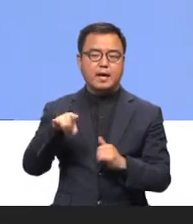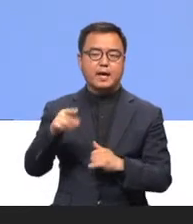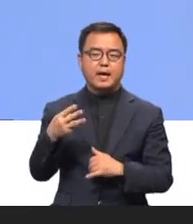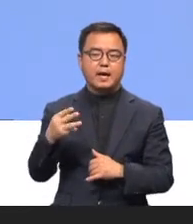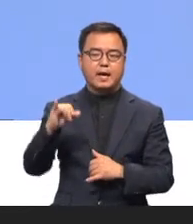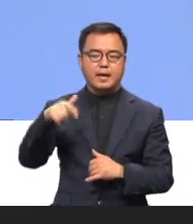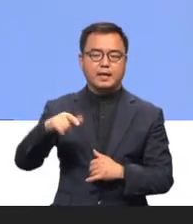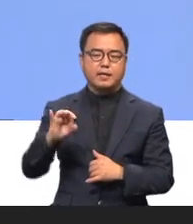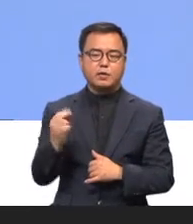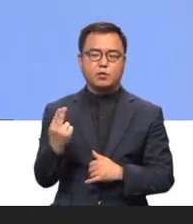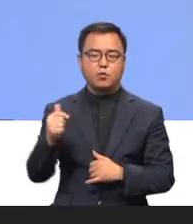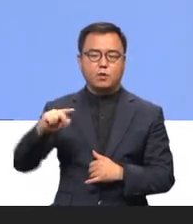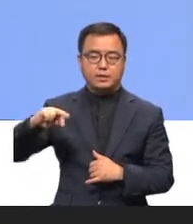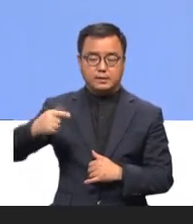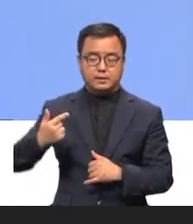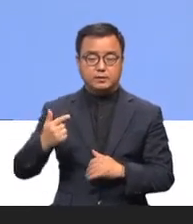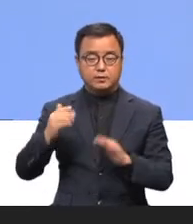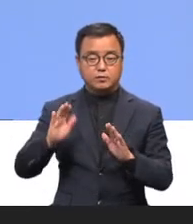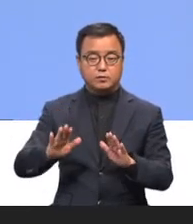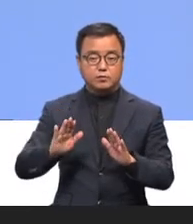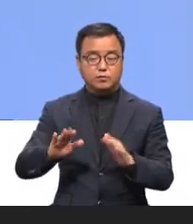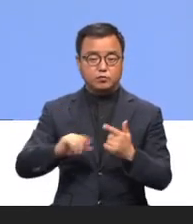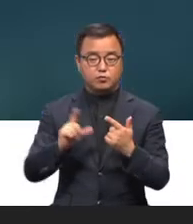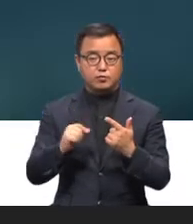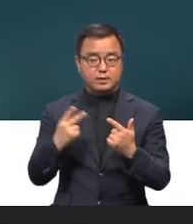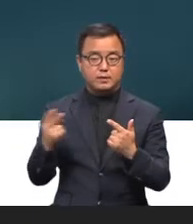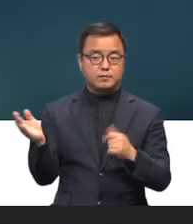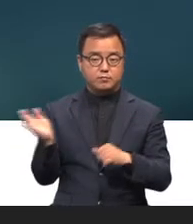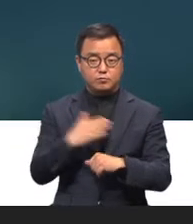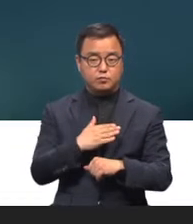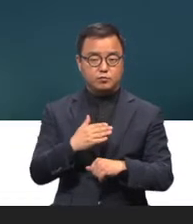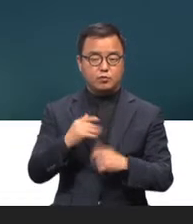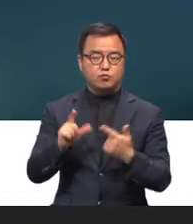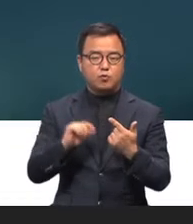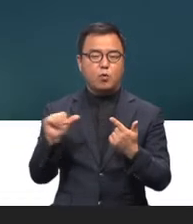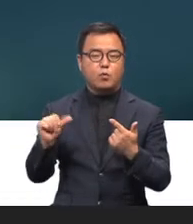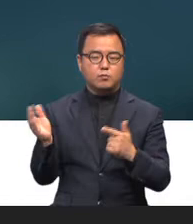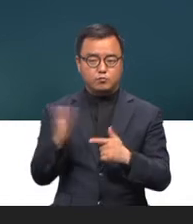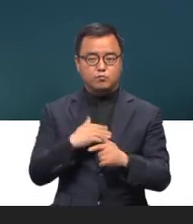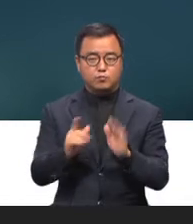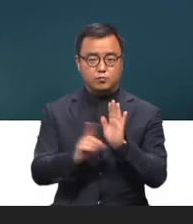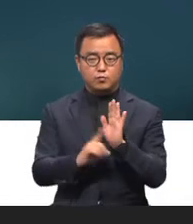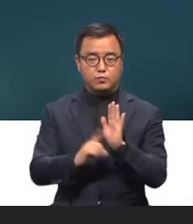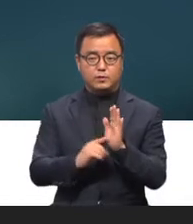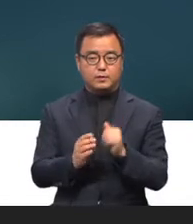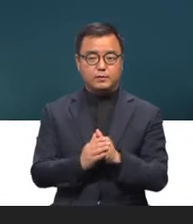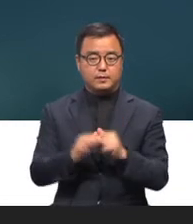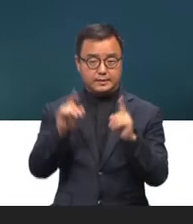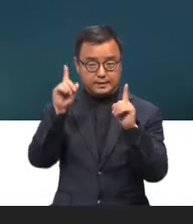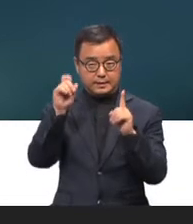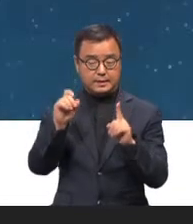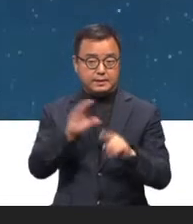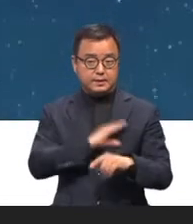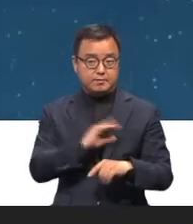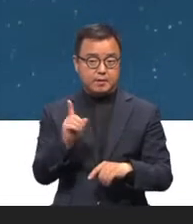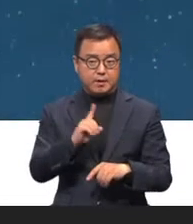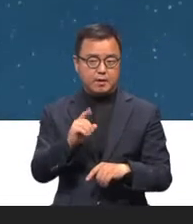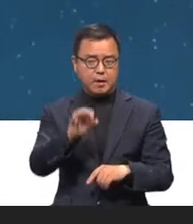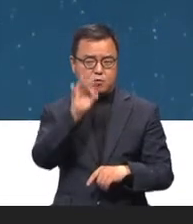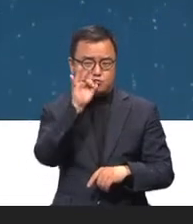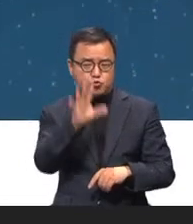6월 5일부터 예술의 전당 한가람 미술관 제7전시실에서 열립니다. 사진전 제목이 Impossible